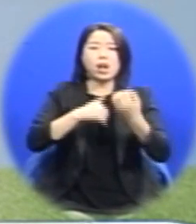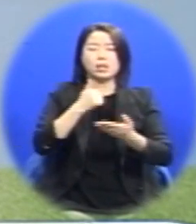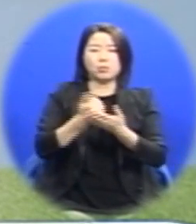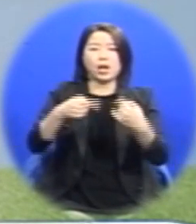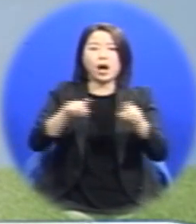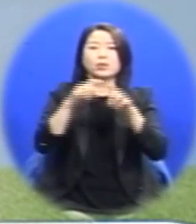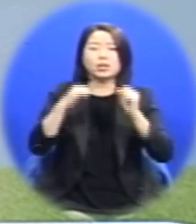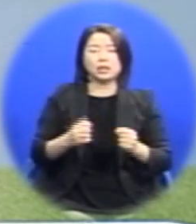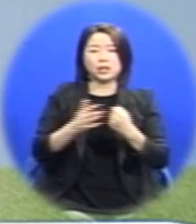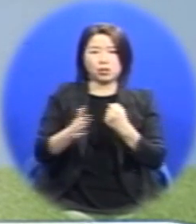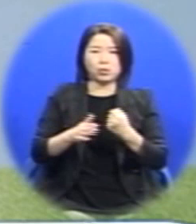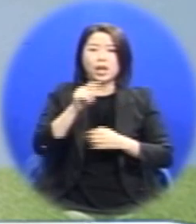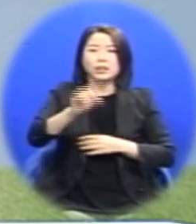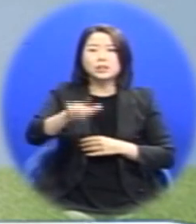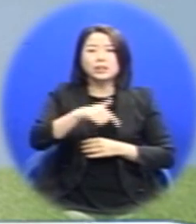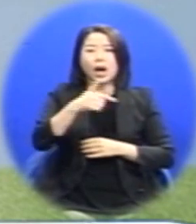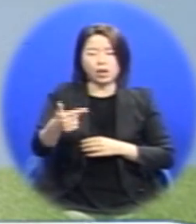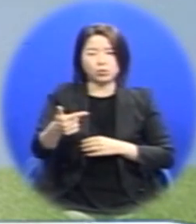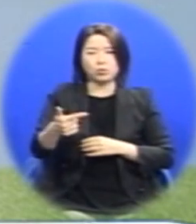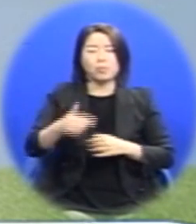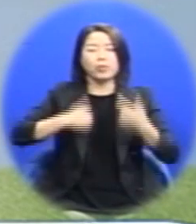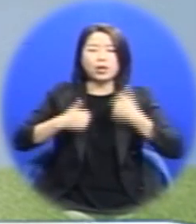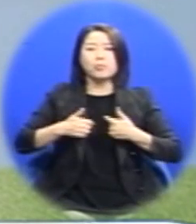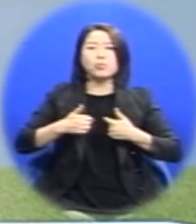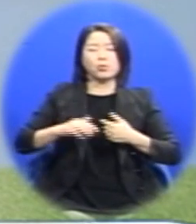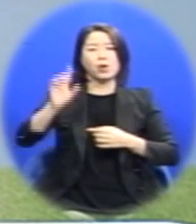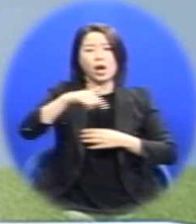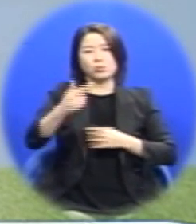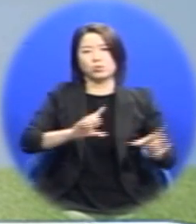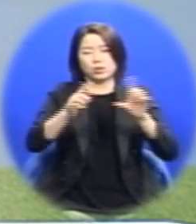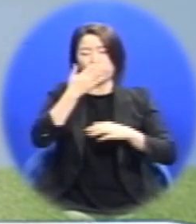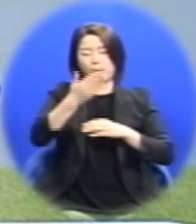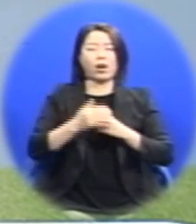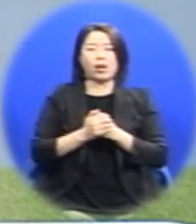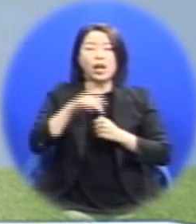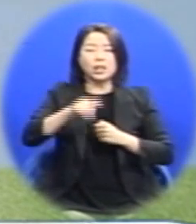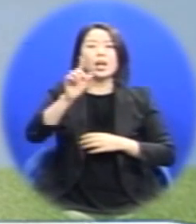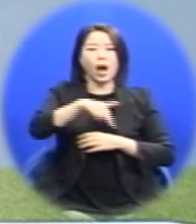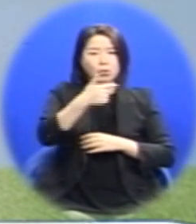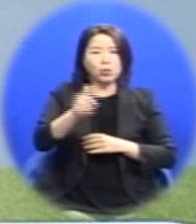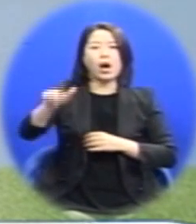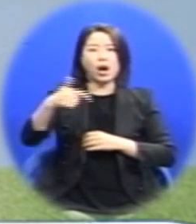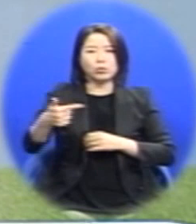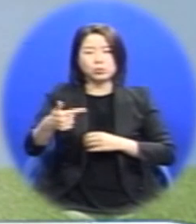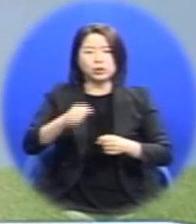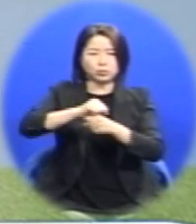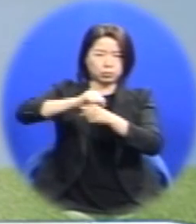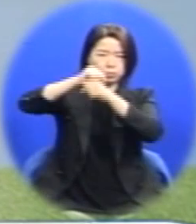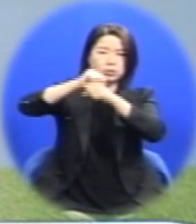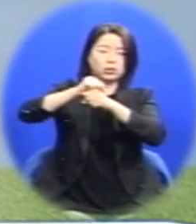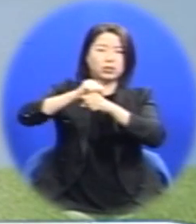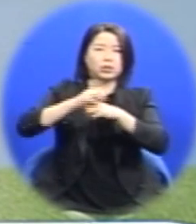계시니까 그날 하루 기쁨으로 하루를 살 수 있었어요. 그게 하루가 또 하루가 되고 또 하루가 또